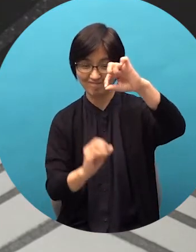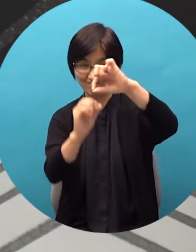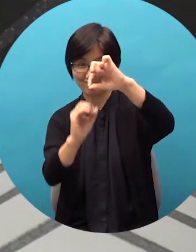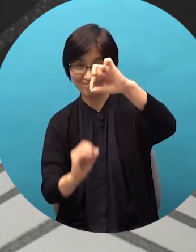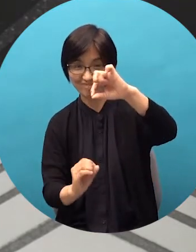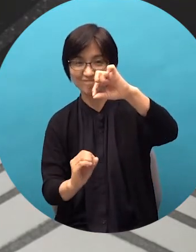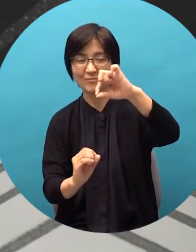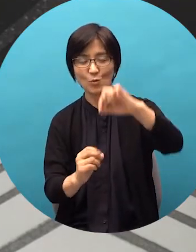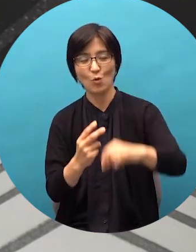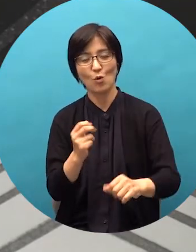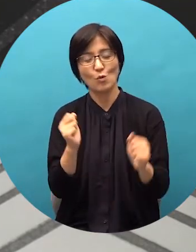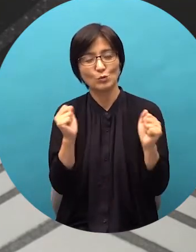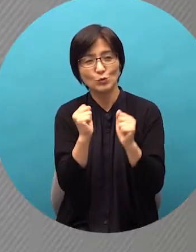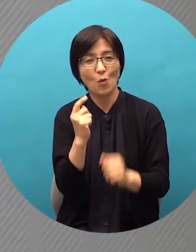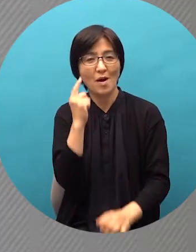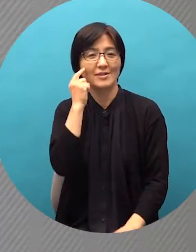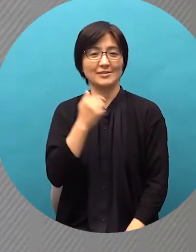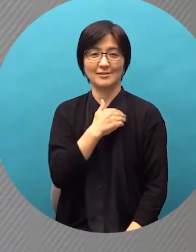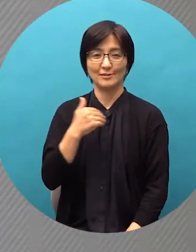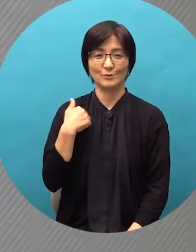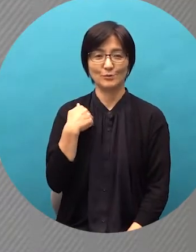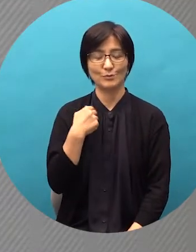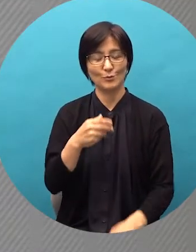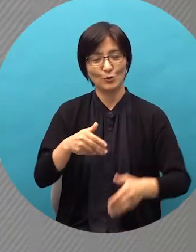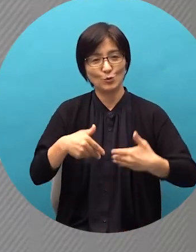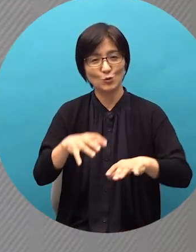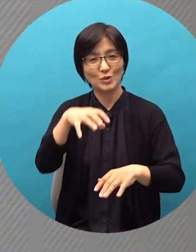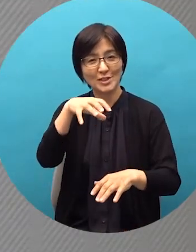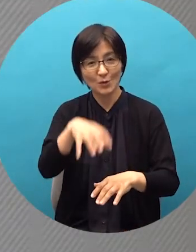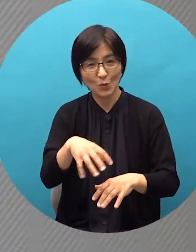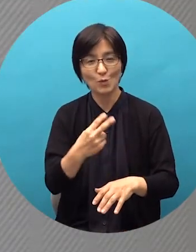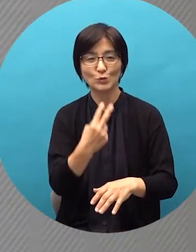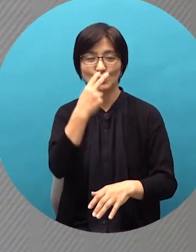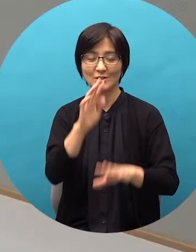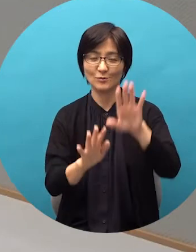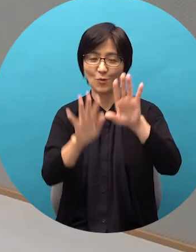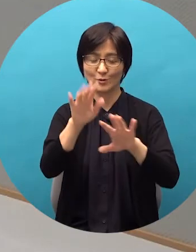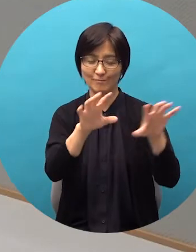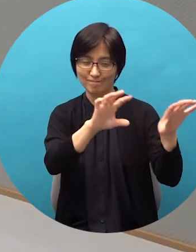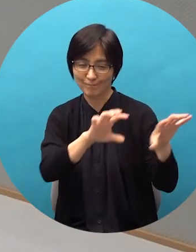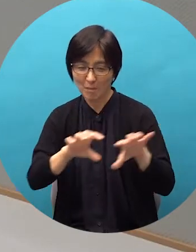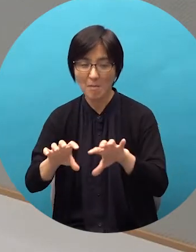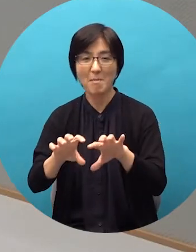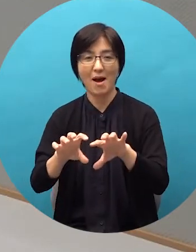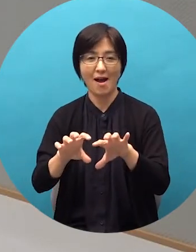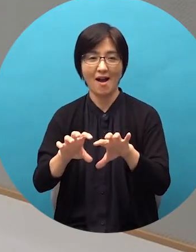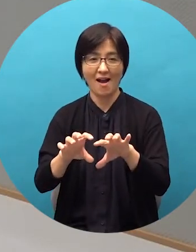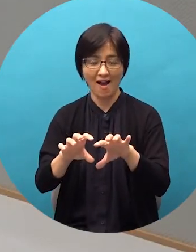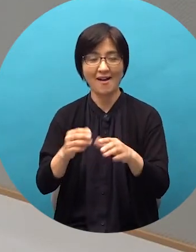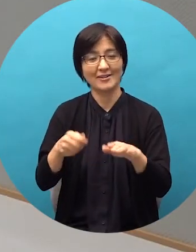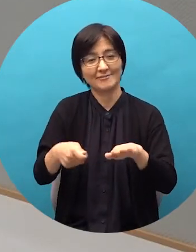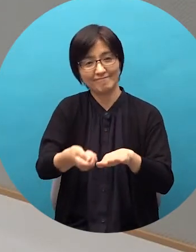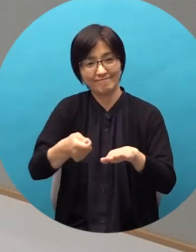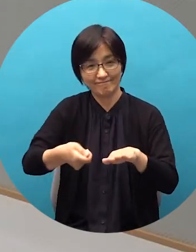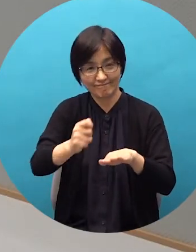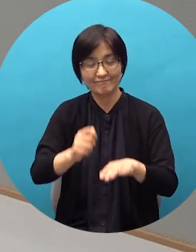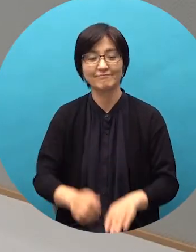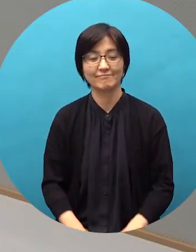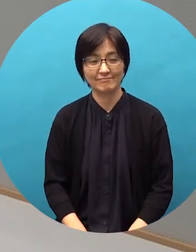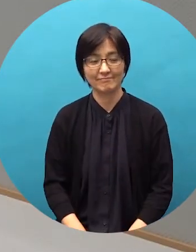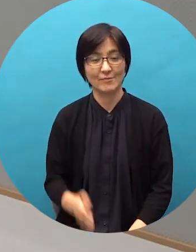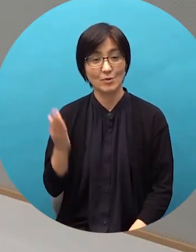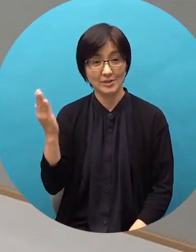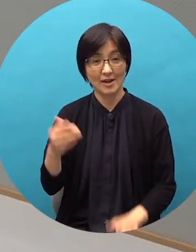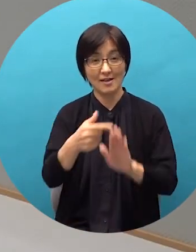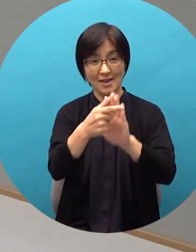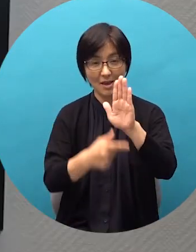のそういう空気を取り込むような作品になってます。こちらは只見川会津柳津にという